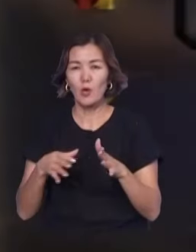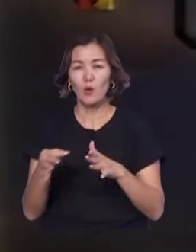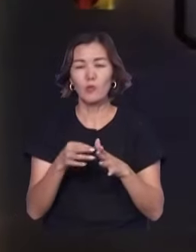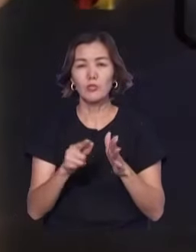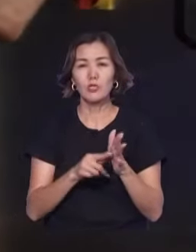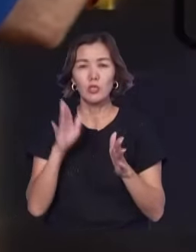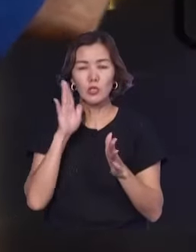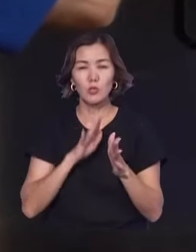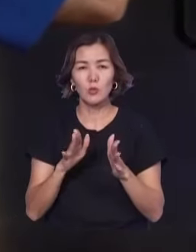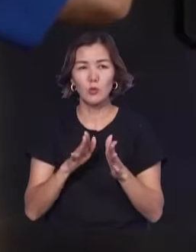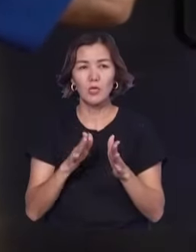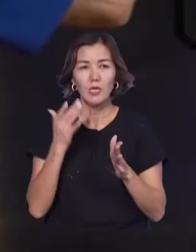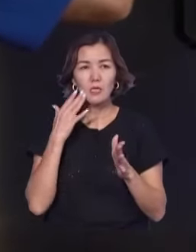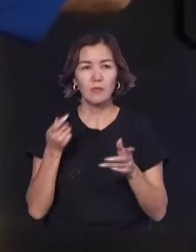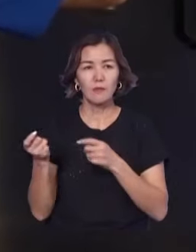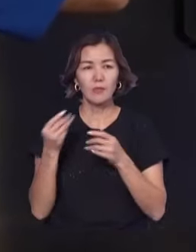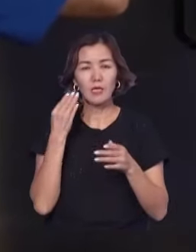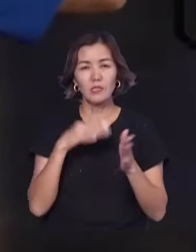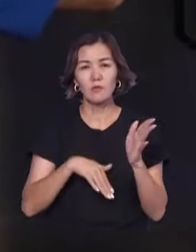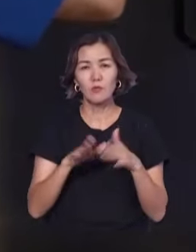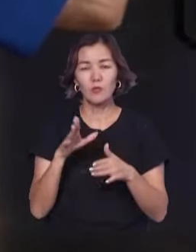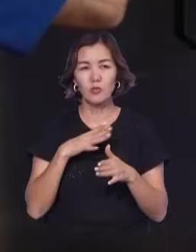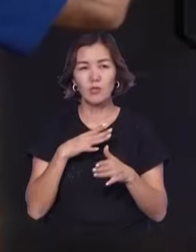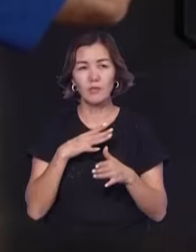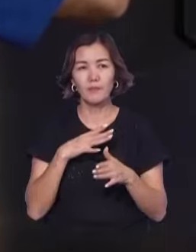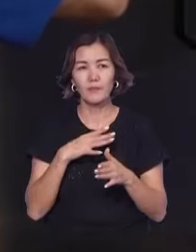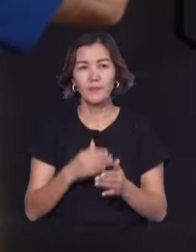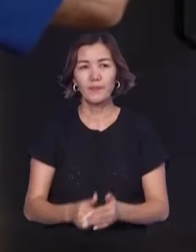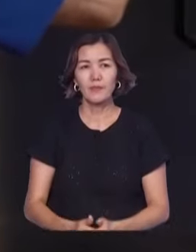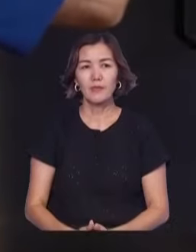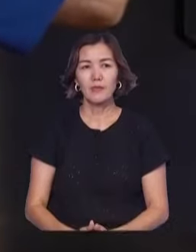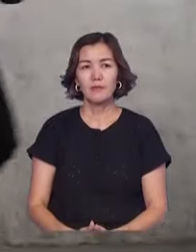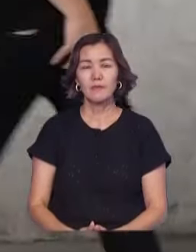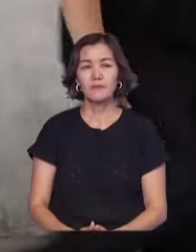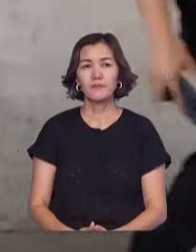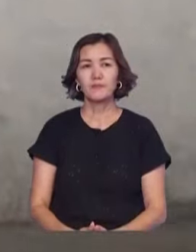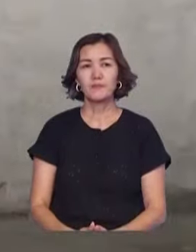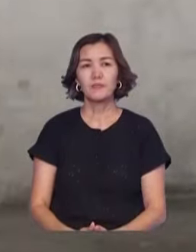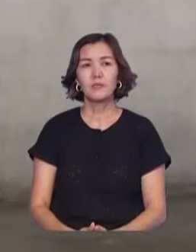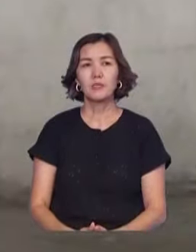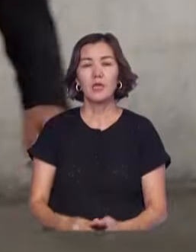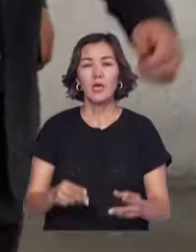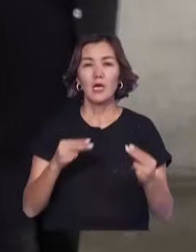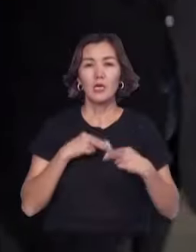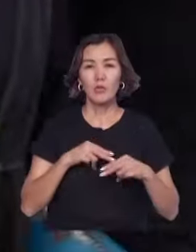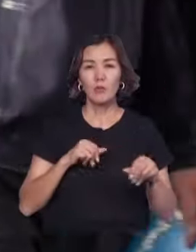Жетісу. Поставки стабильные и качественные, что является приоритетом. В ходе рабочей поездки Олжасбек Тенов также